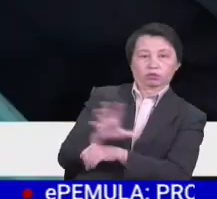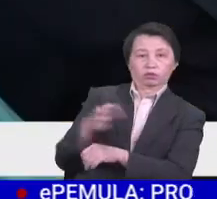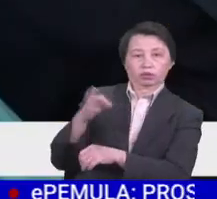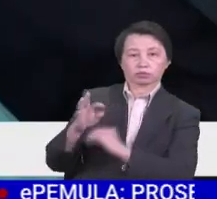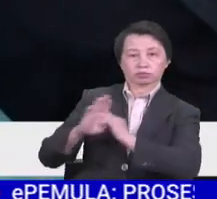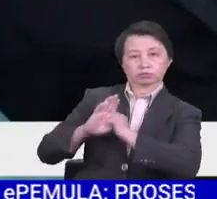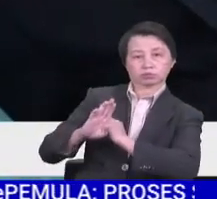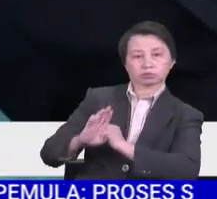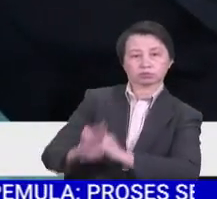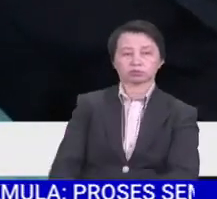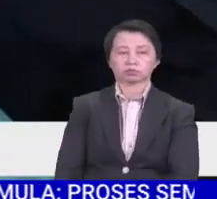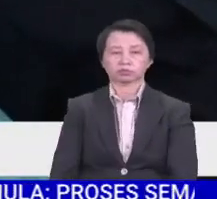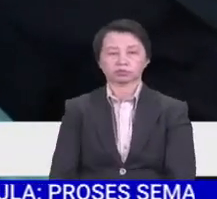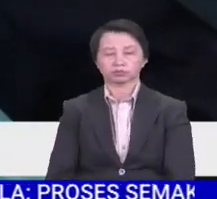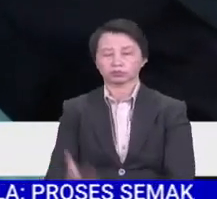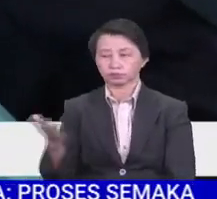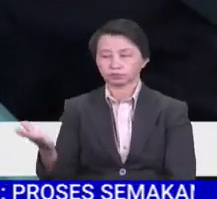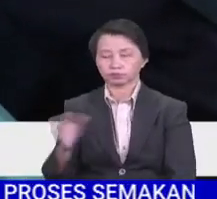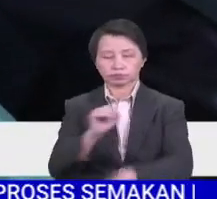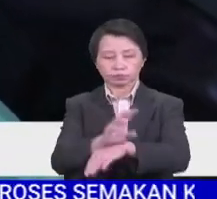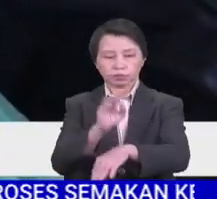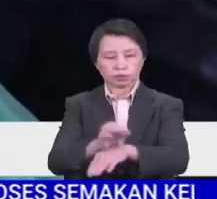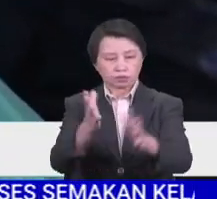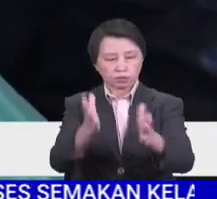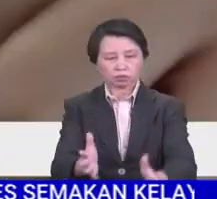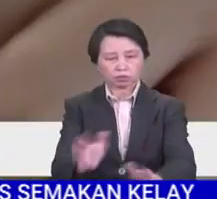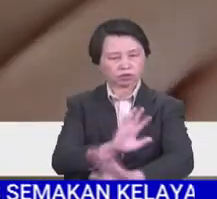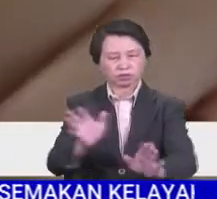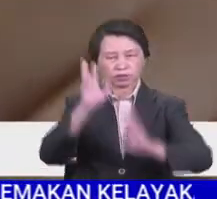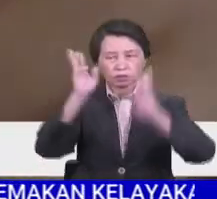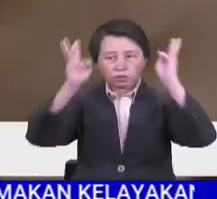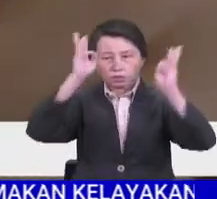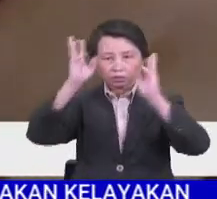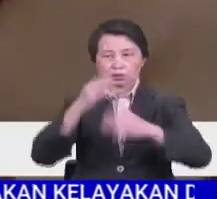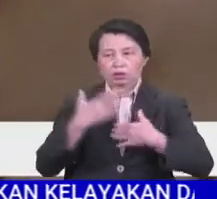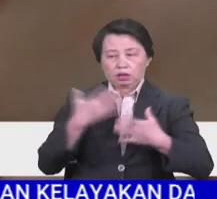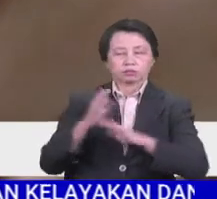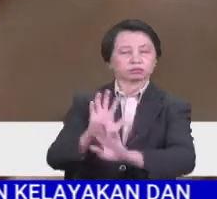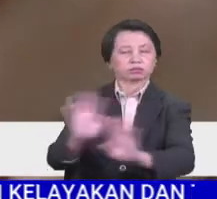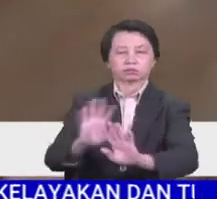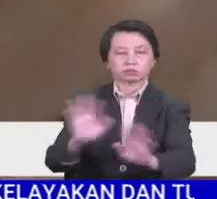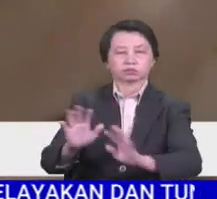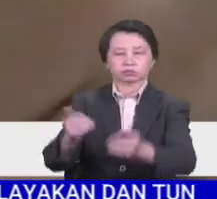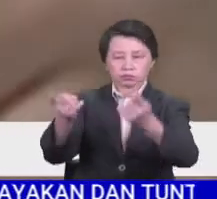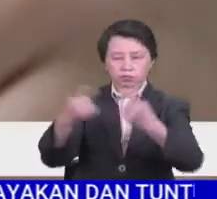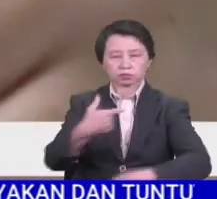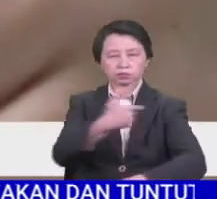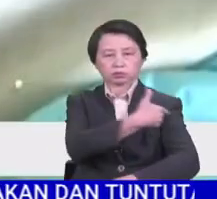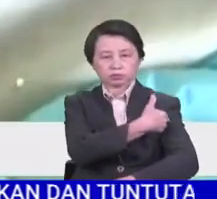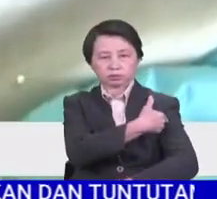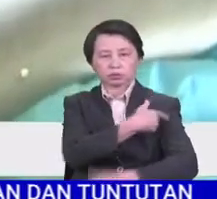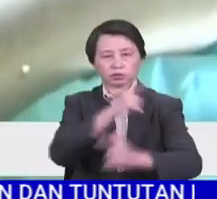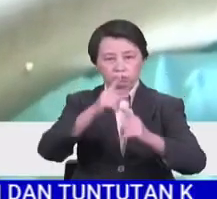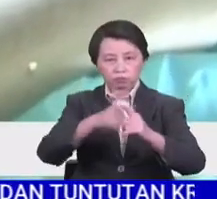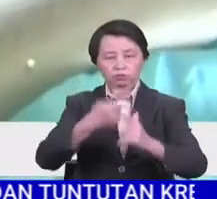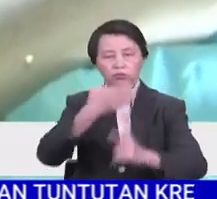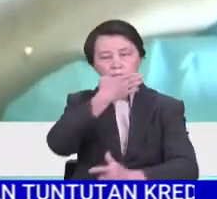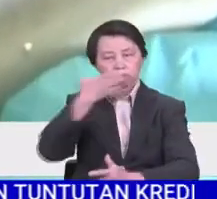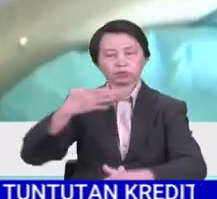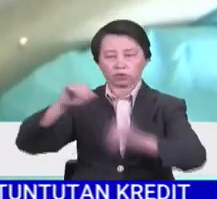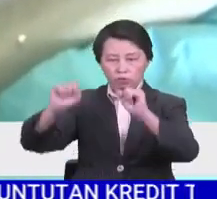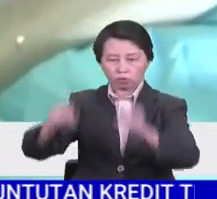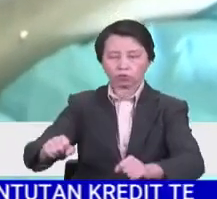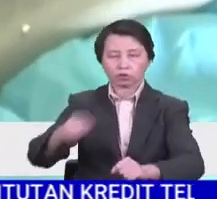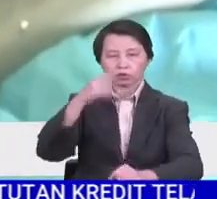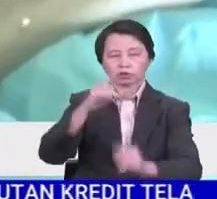ini Johari menasihati orang ramai agar tidak perlu risau dan takut untuk mendapatkan vaksinasi dalam bulan Ramadan ini